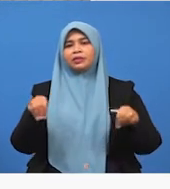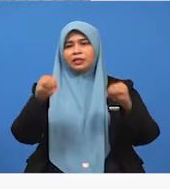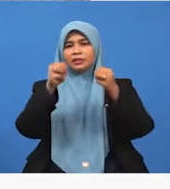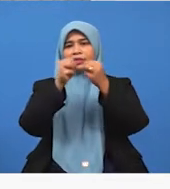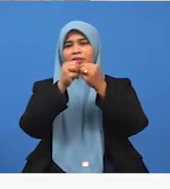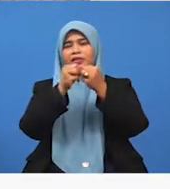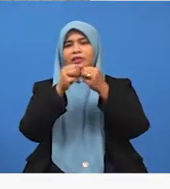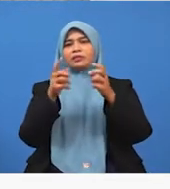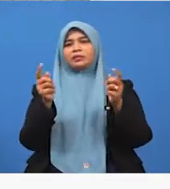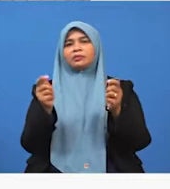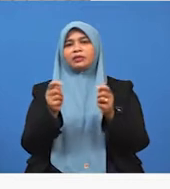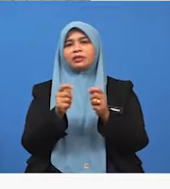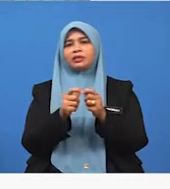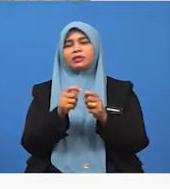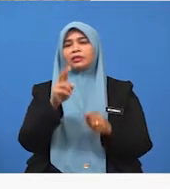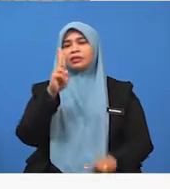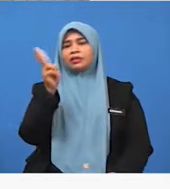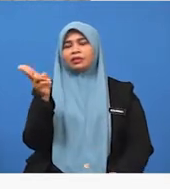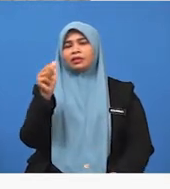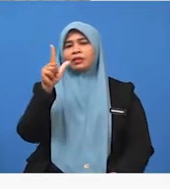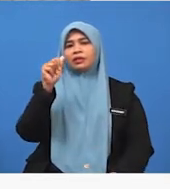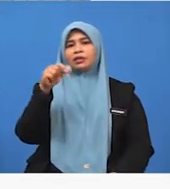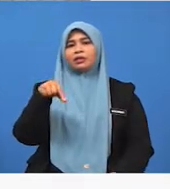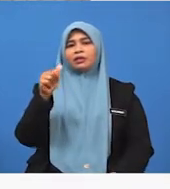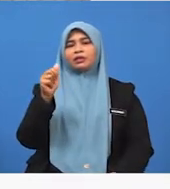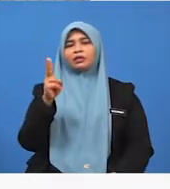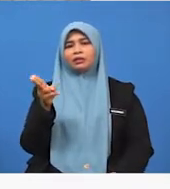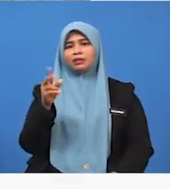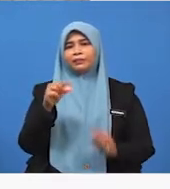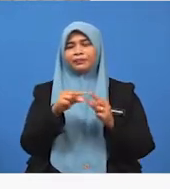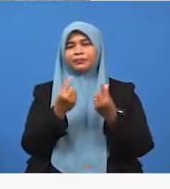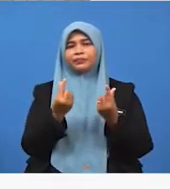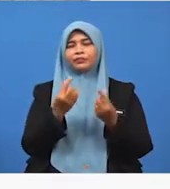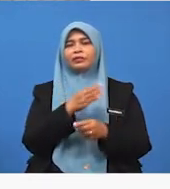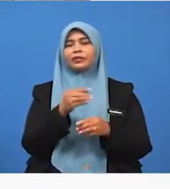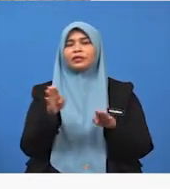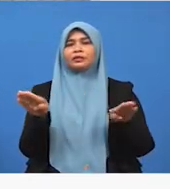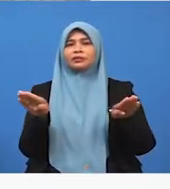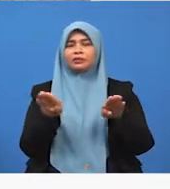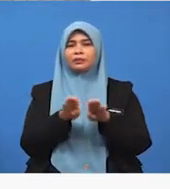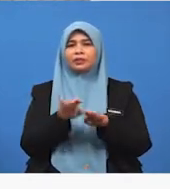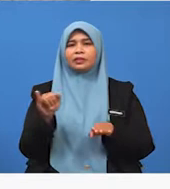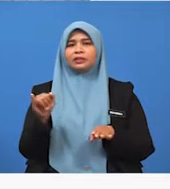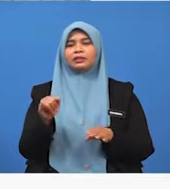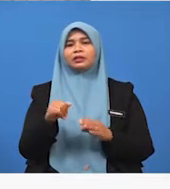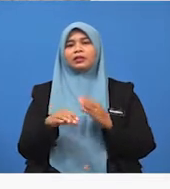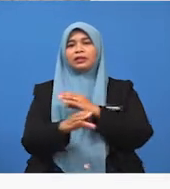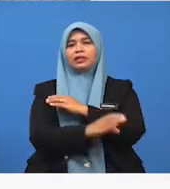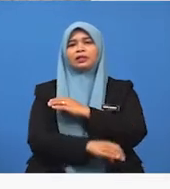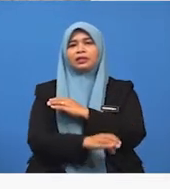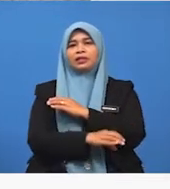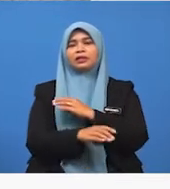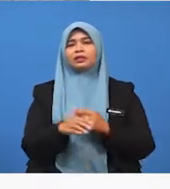Pihak kerajaan atau berwajib hendaklah menghebahkan kepada masyarakat program sambutan nuzulul